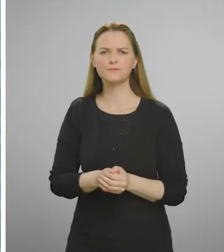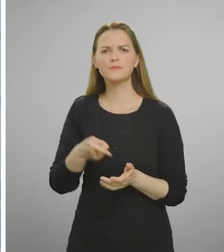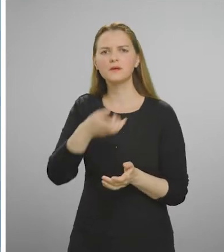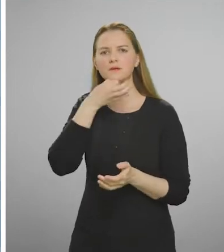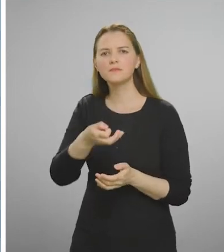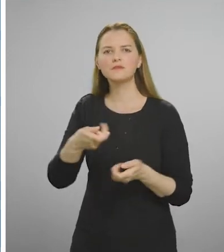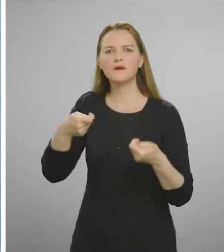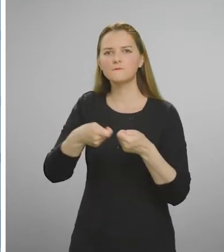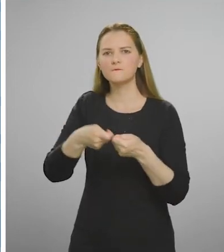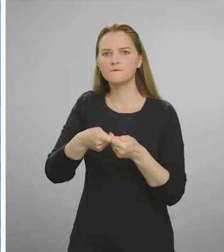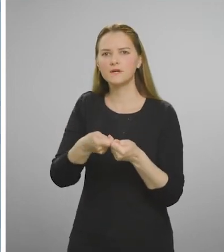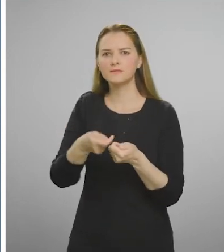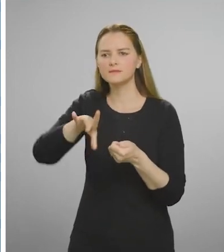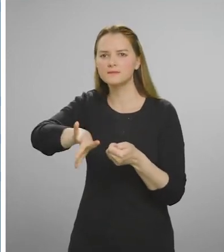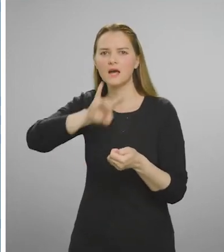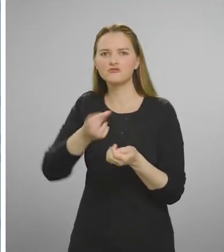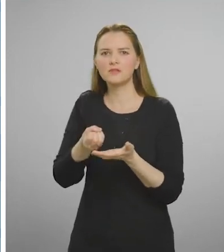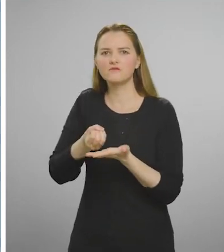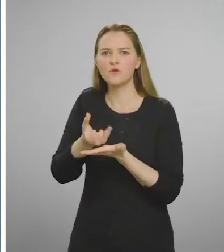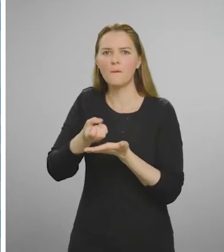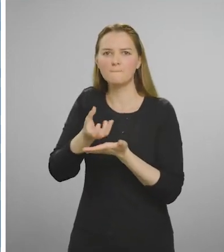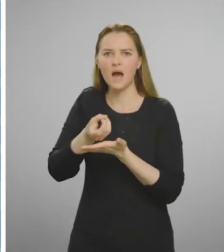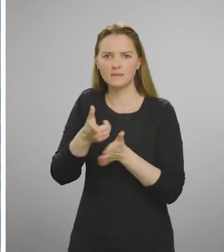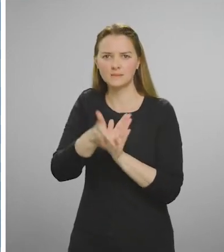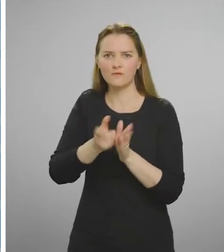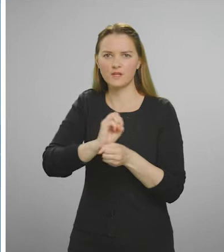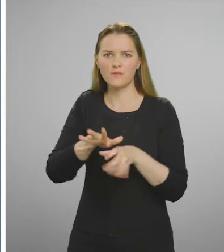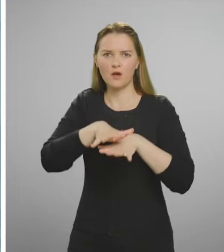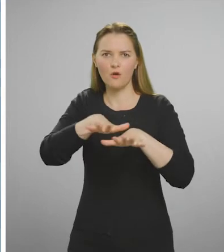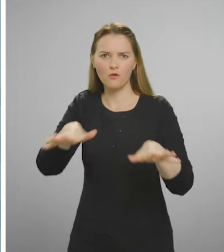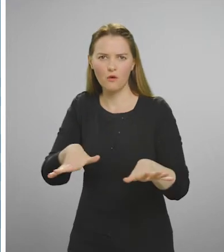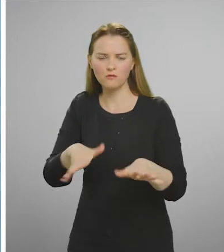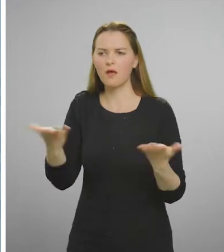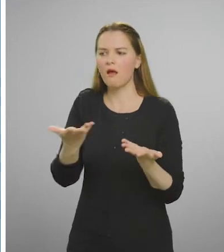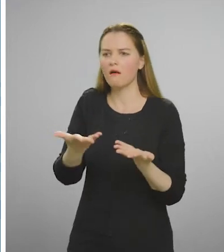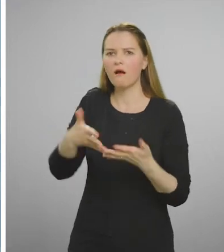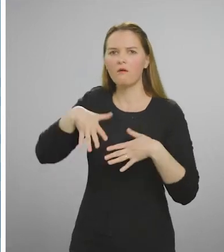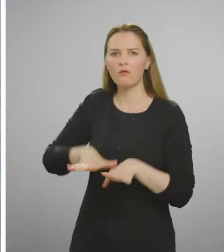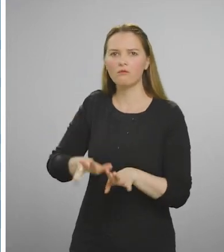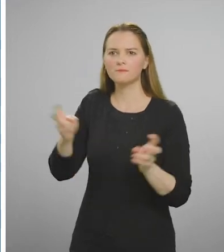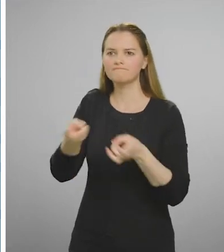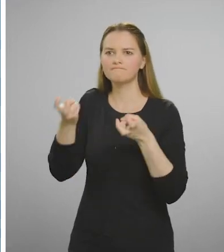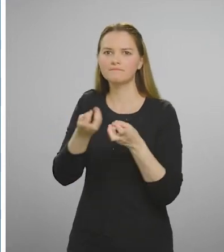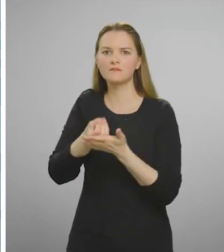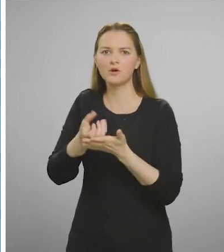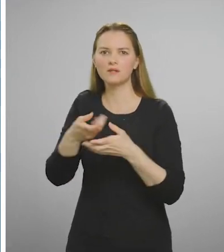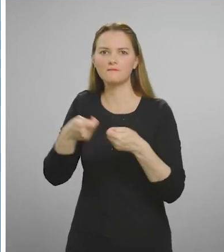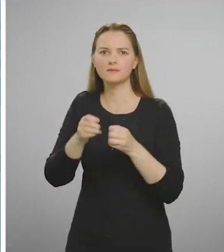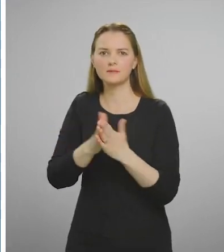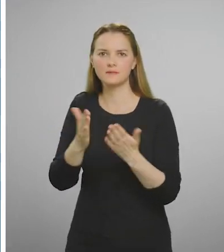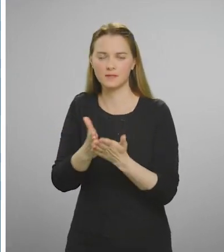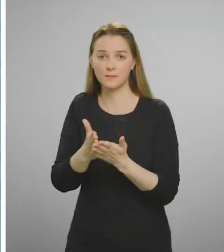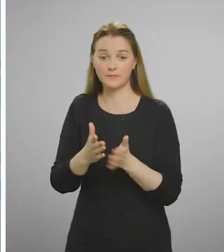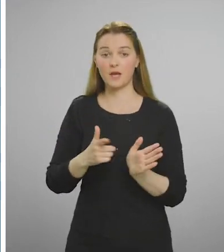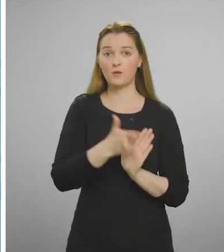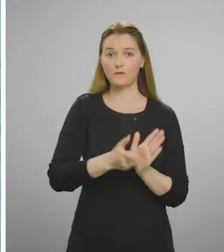s informiranjem u doba pandemije? Jesu li se promijenili izvori informacija o knjigama? I ako da, na koji način? Iako je